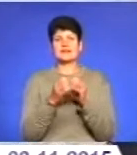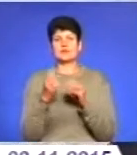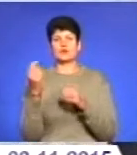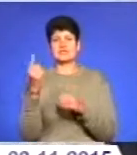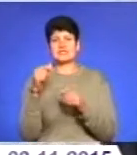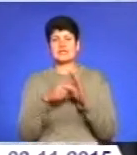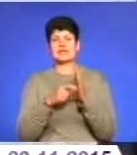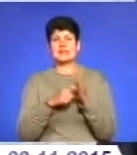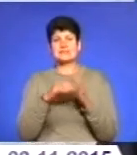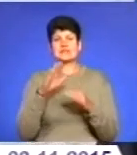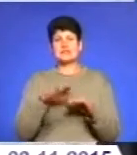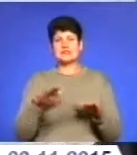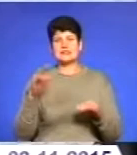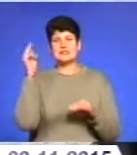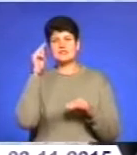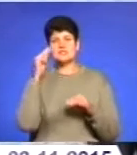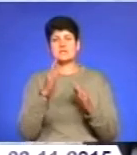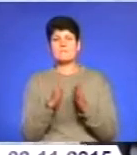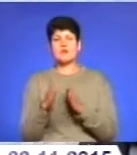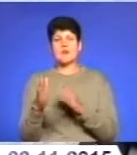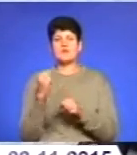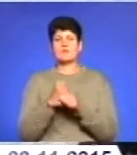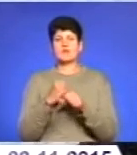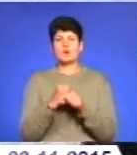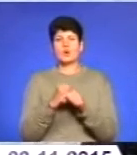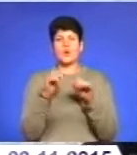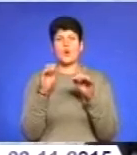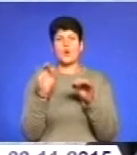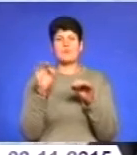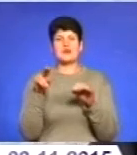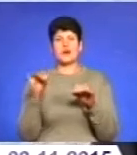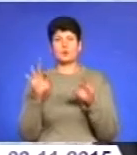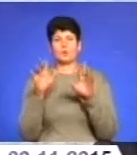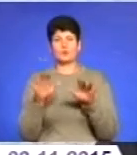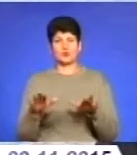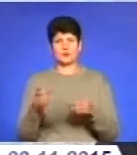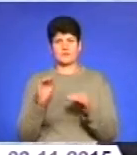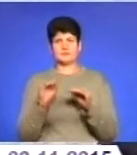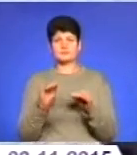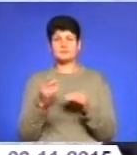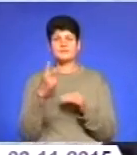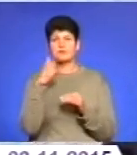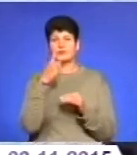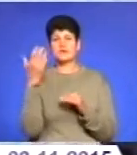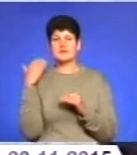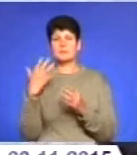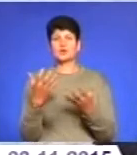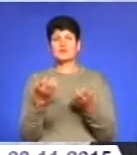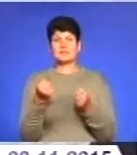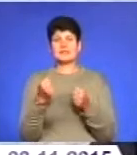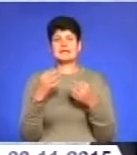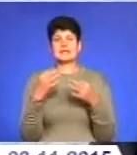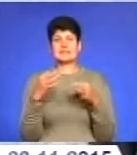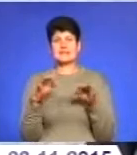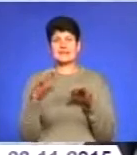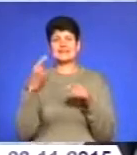Діти навчаються за програмою по робітничій спеціальності оператора комп'ютерного набору. Два роки тому ми отримали ліцензію на